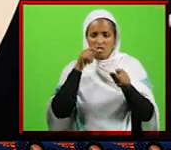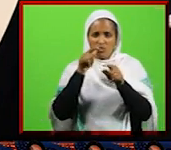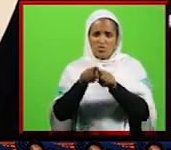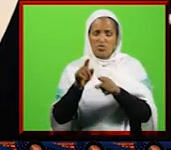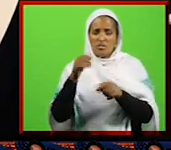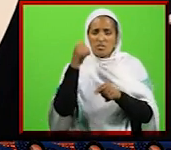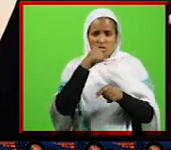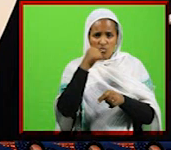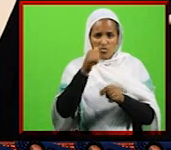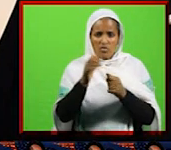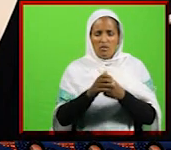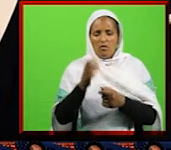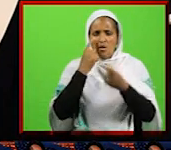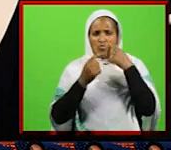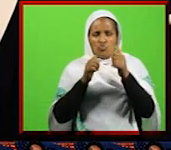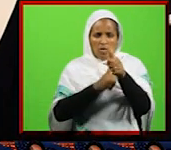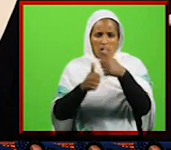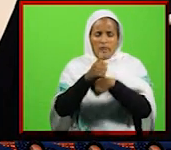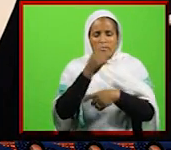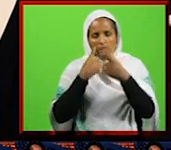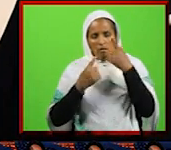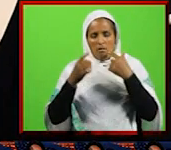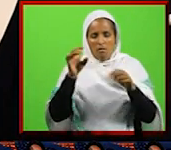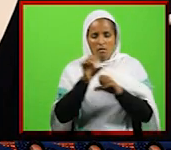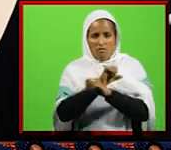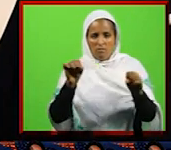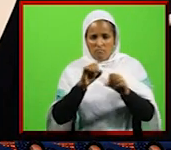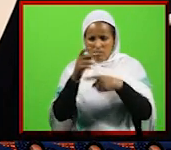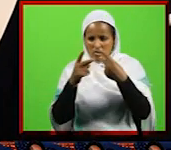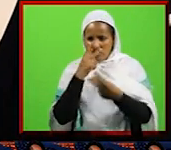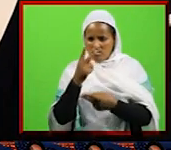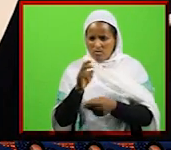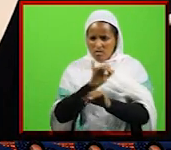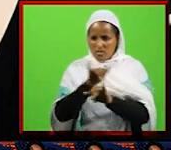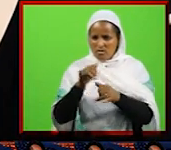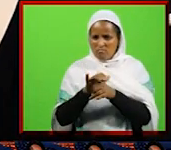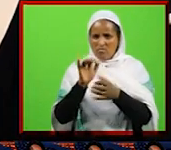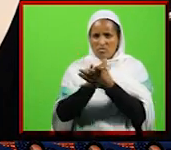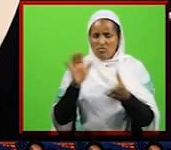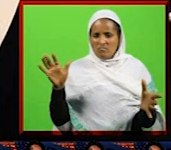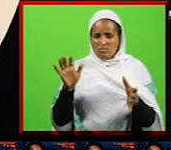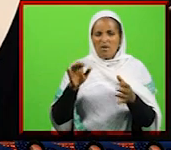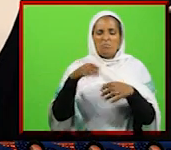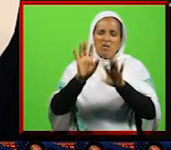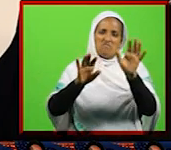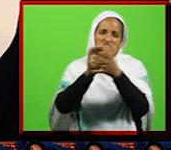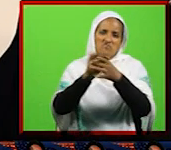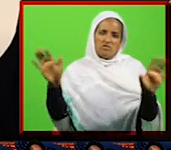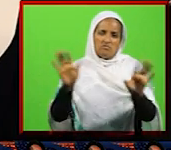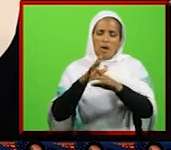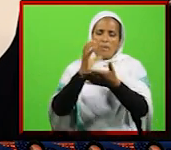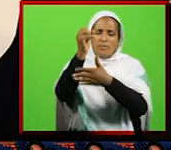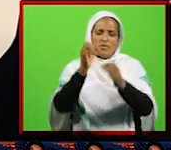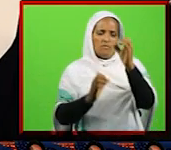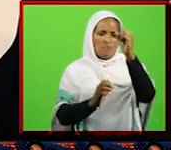ሴቶች ልቅሶ ይቀርባቸዋል እና እያለቀሱ ሲሄዱ እንዲህ ከሆነች አትተዋትሞ ያፈታሞ ፍቺ መብቷ ነው መብትህ